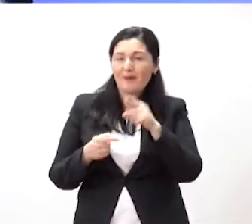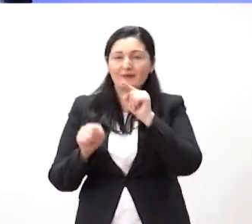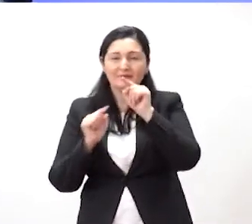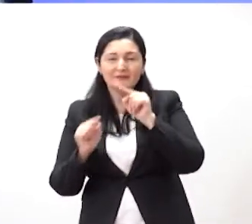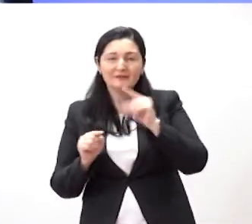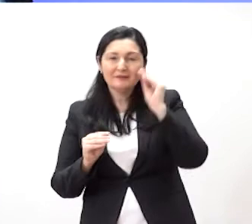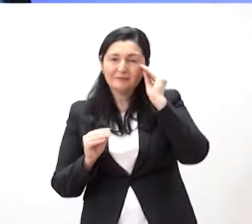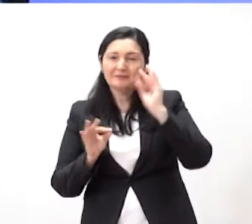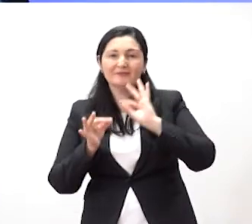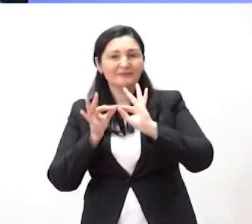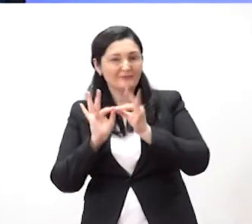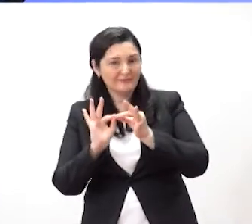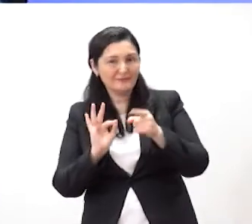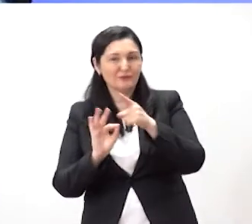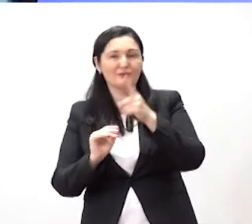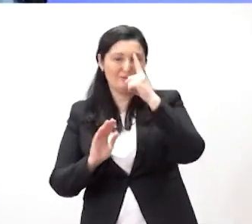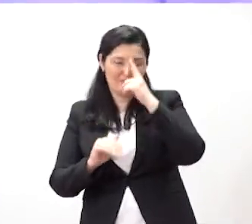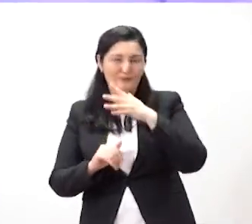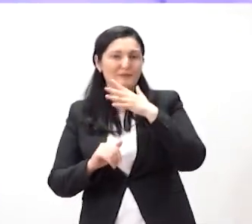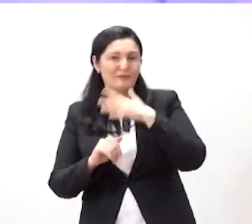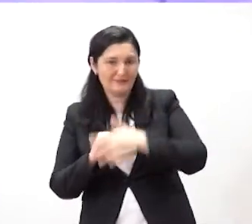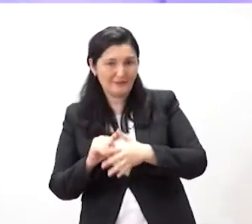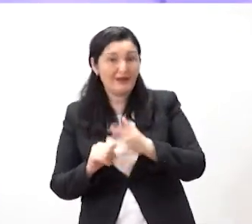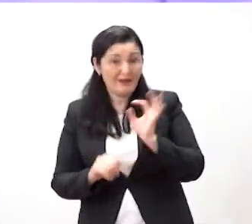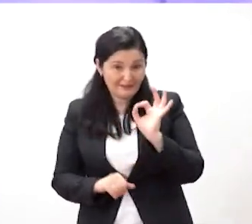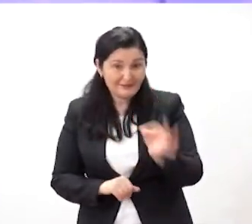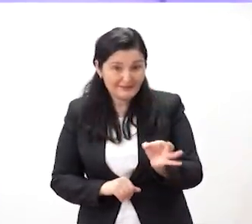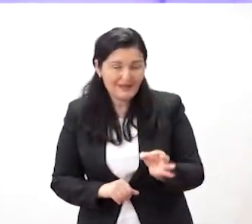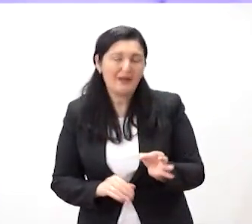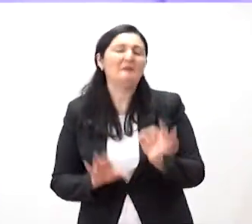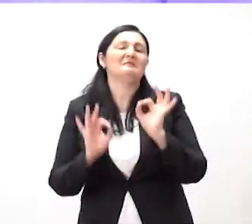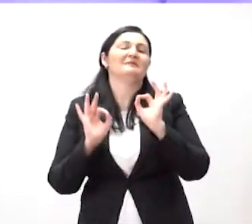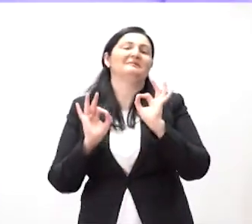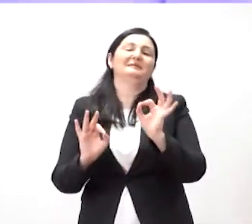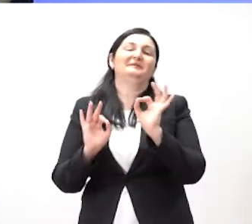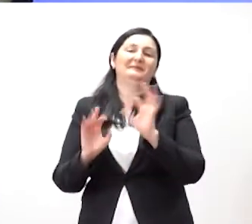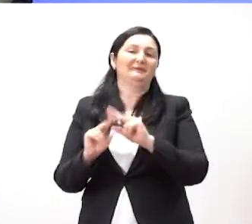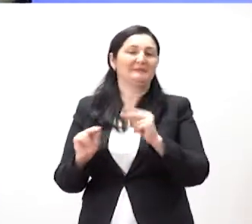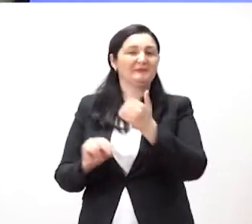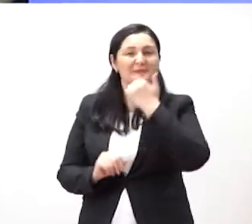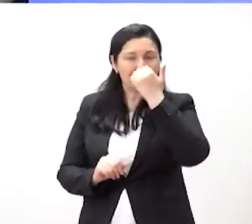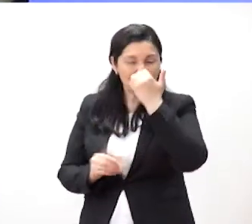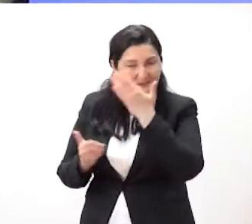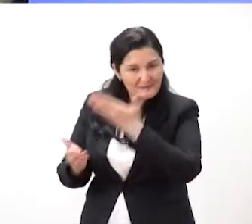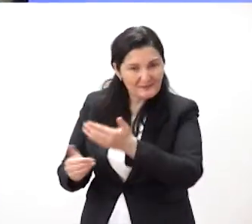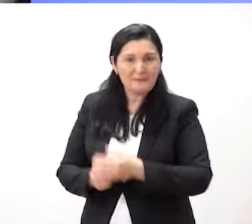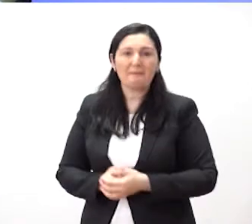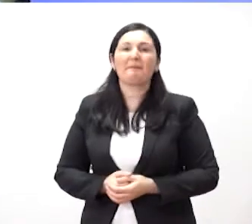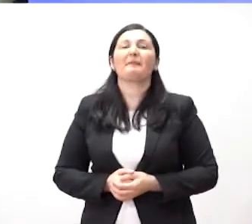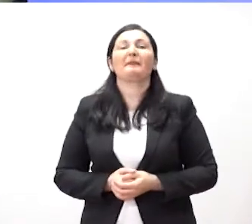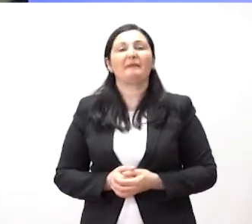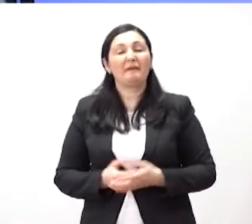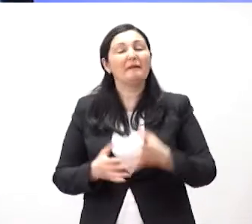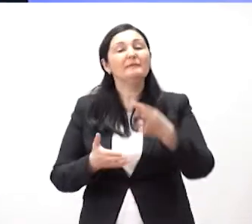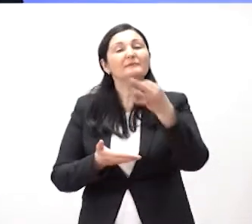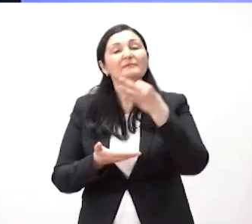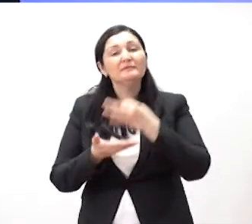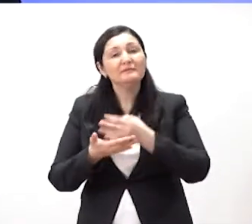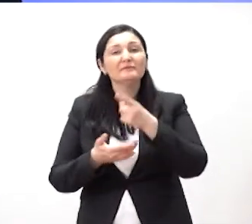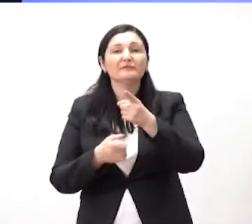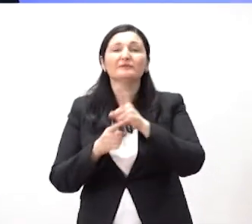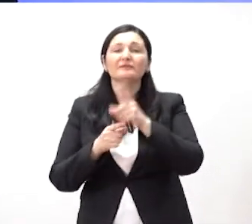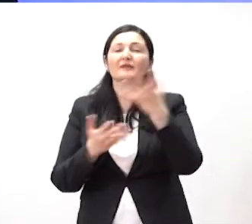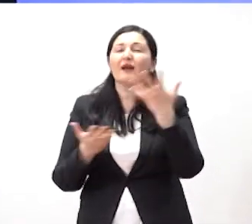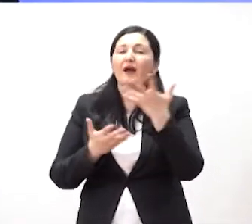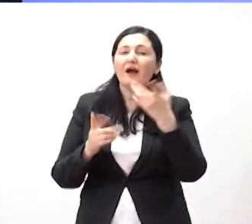رو بیان کرده میتوانید. همین طور نی؟ بله معلمه جان. این طور که باشد بگو که اثر